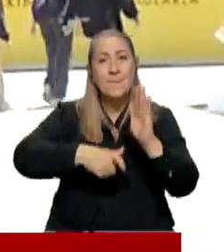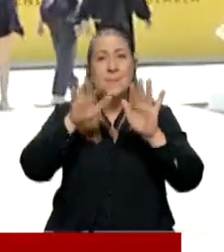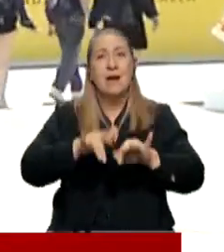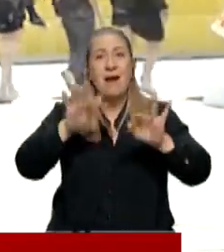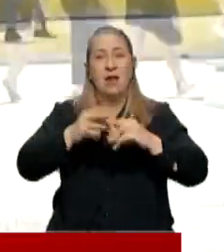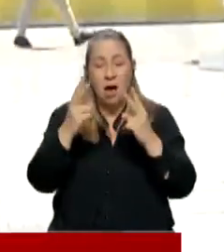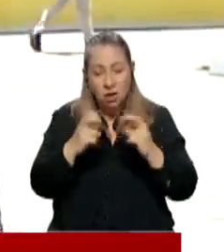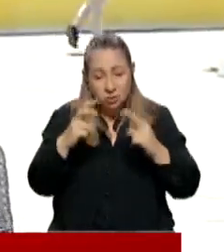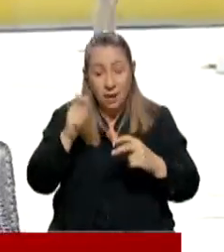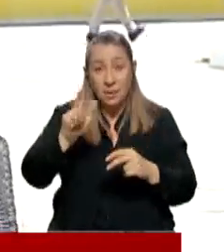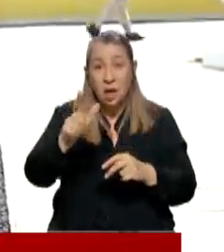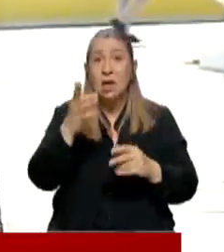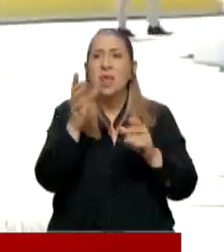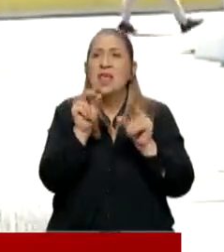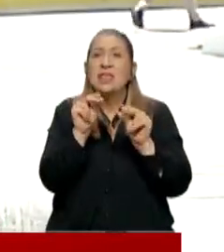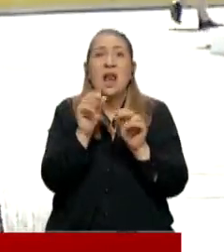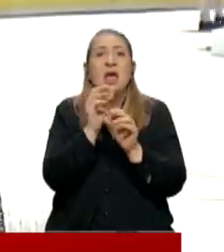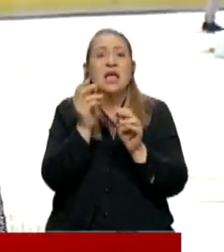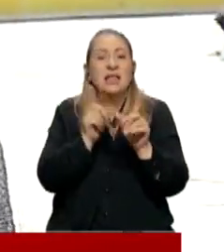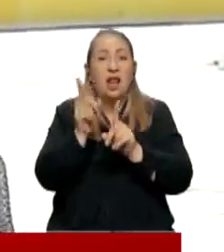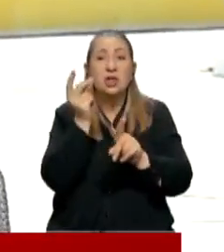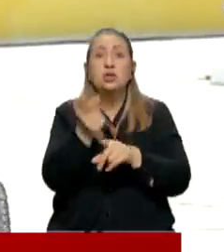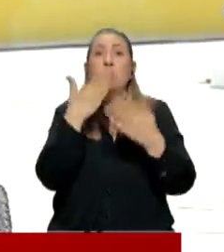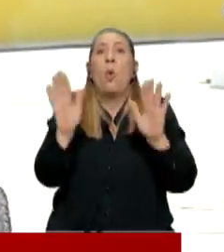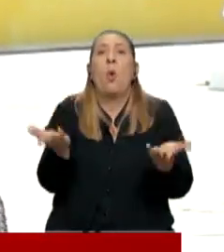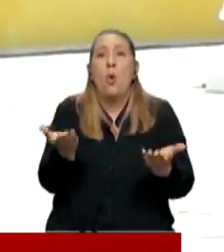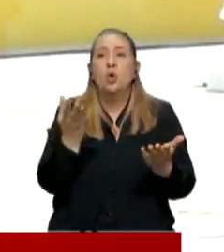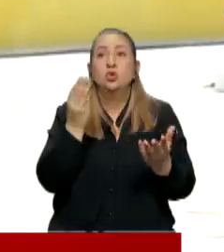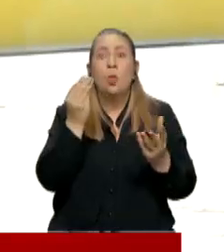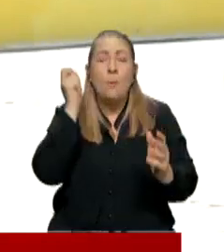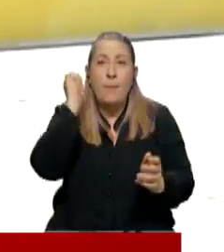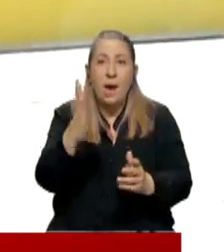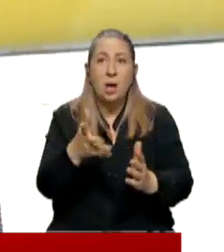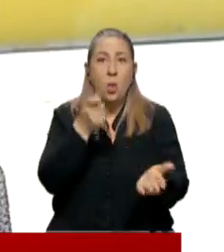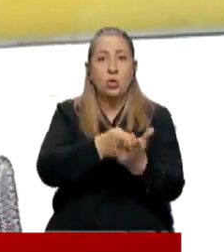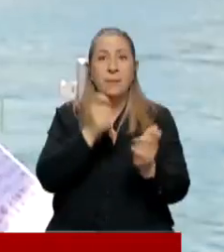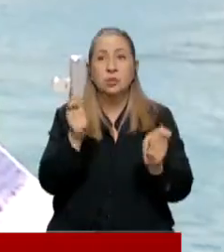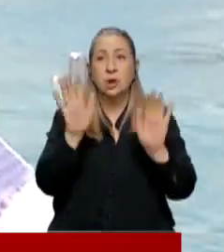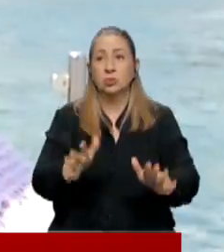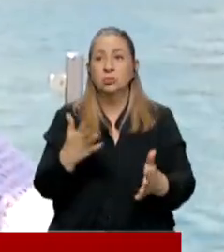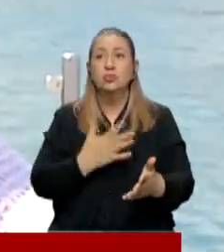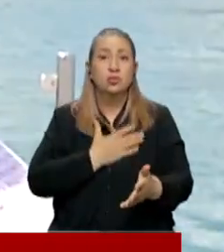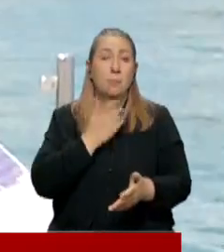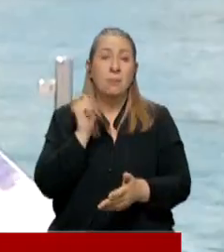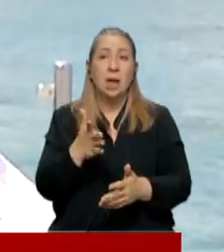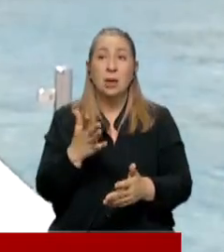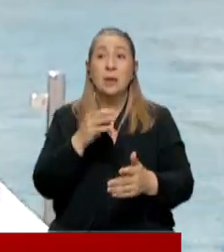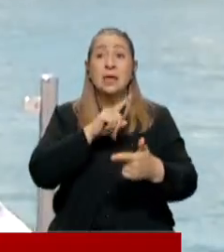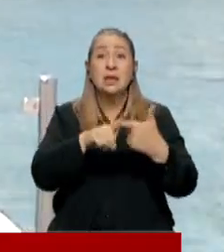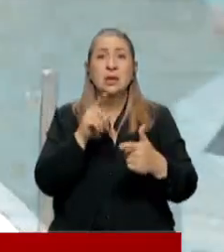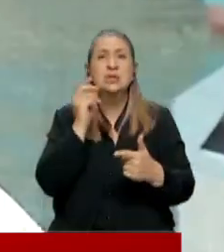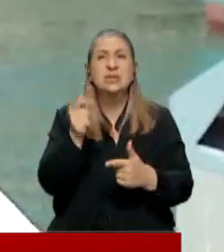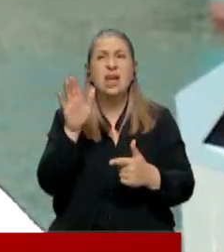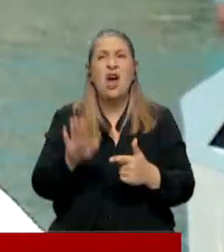araştırma yapmamız gerekiyor. Yeterli internet hızını vermiyorlar maalesef ve çok fahiş fiyatları ödemek zorunda kalıyorsunuz. Maalesef pahalı. Bir de hızı